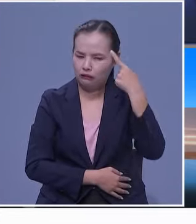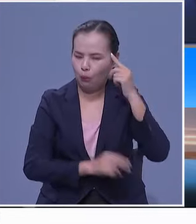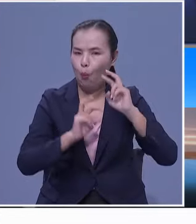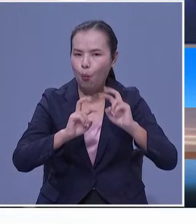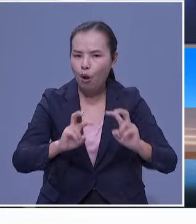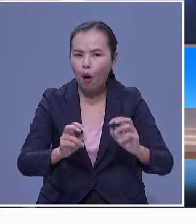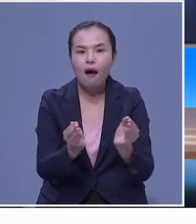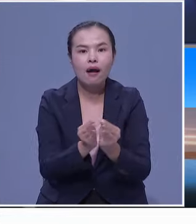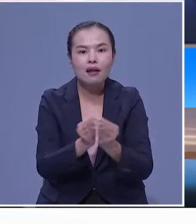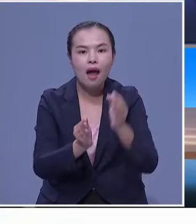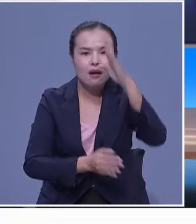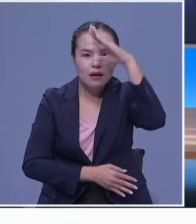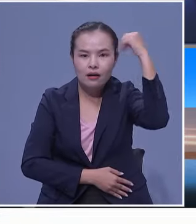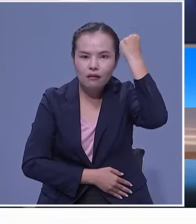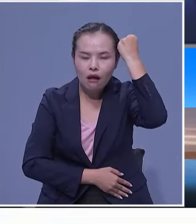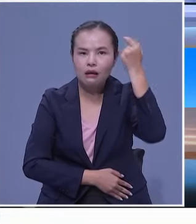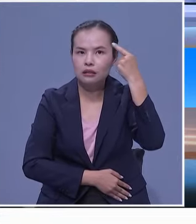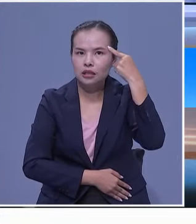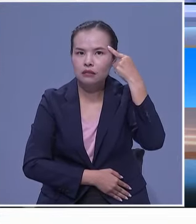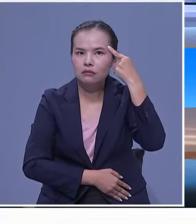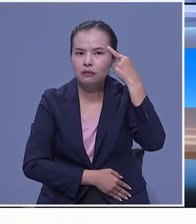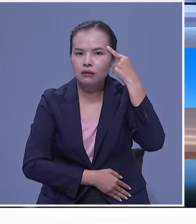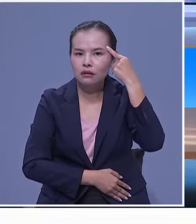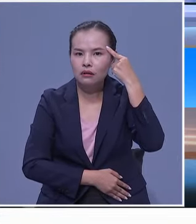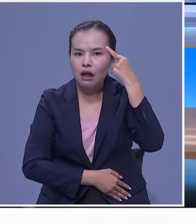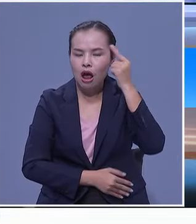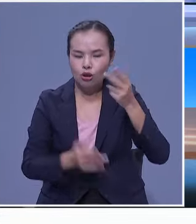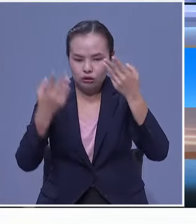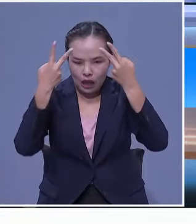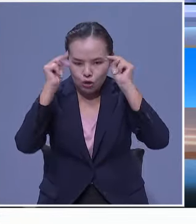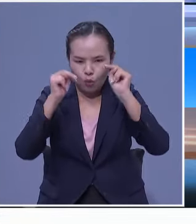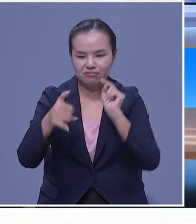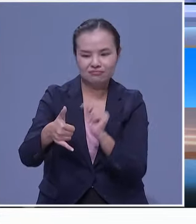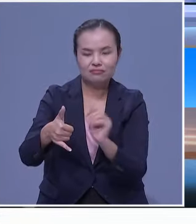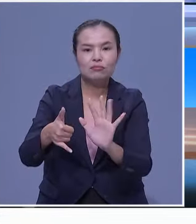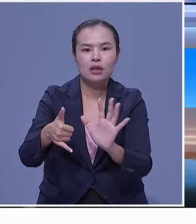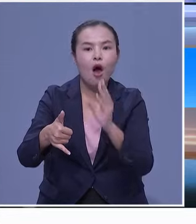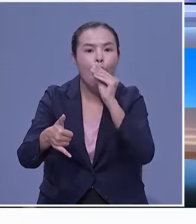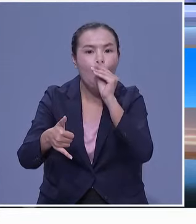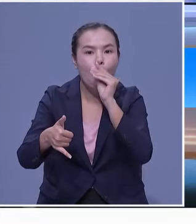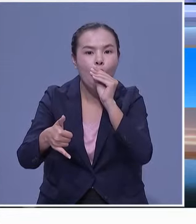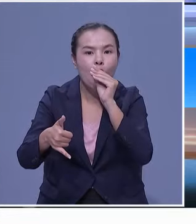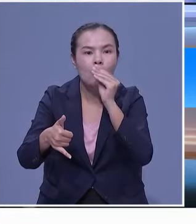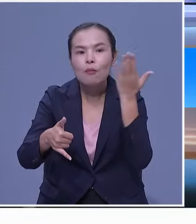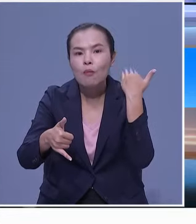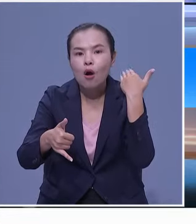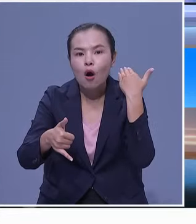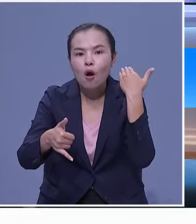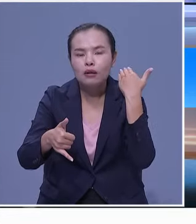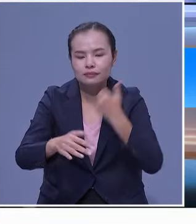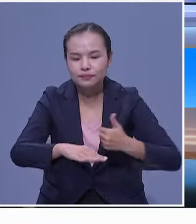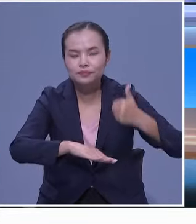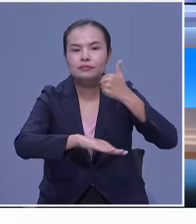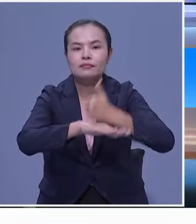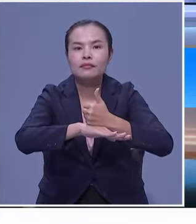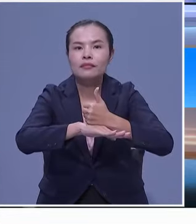นะคะแนนนายกอิงเนี่ยอาจารย์ไม่ได้มองว่ามาจากตัวนายกเองนะคือย้อนกลับไปอาจารย์บอกว่าลองดูสิว่าก่อนจะได้รับเลือกเป็นนายกเนี่ย